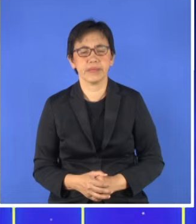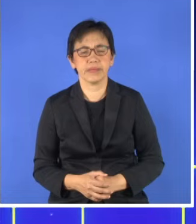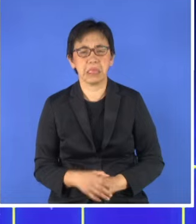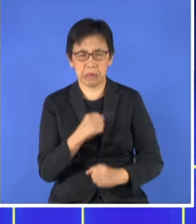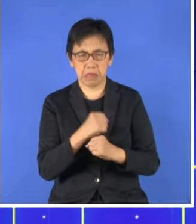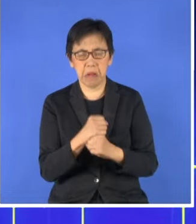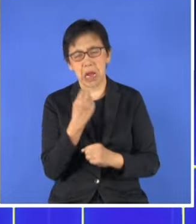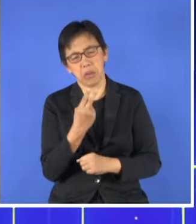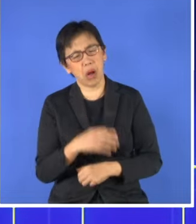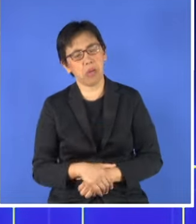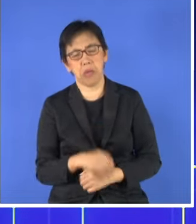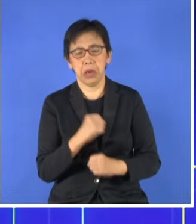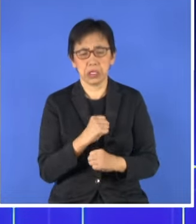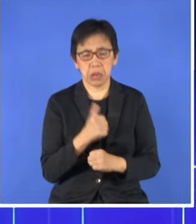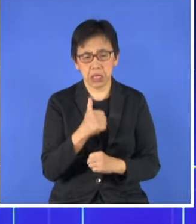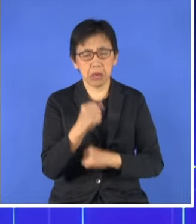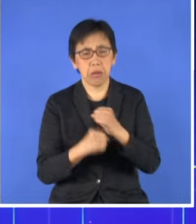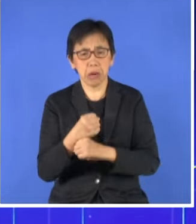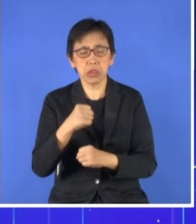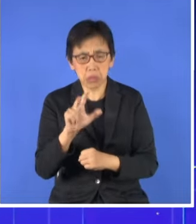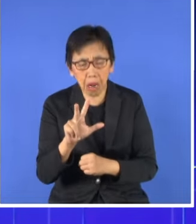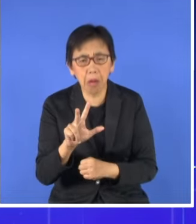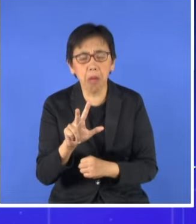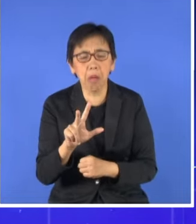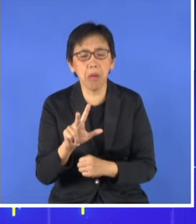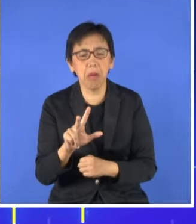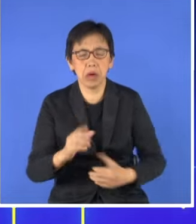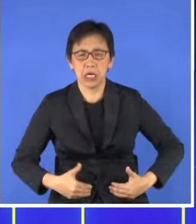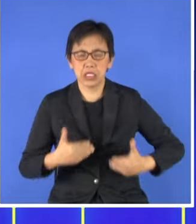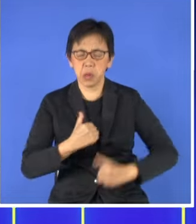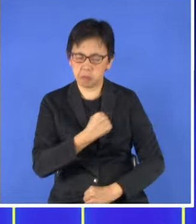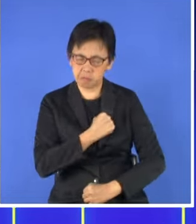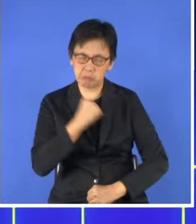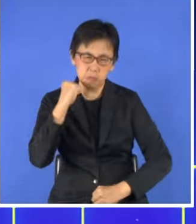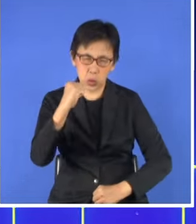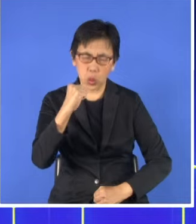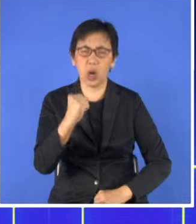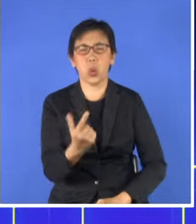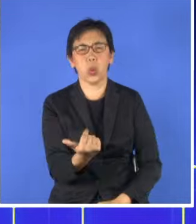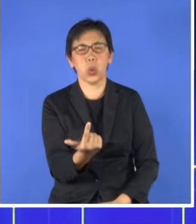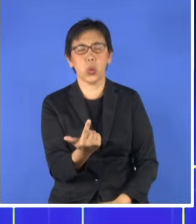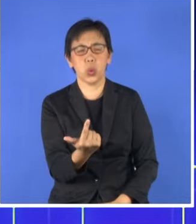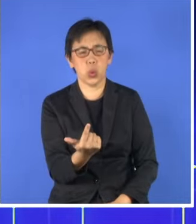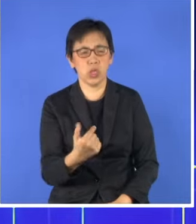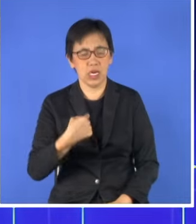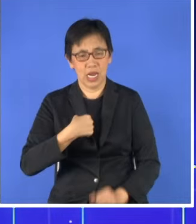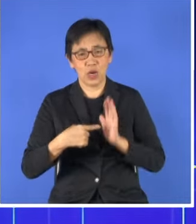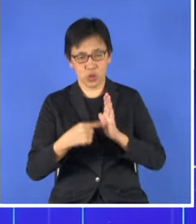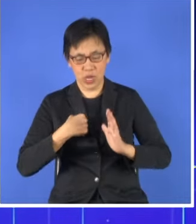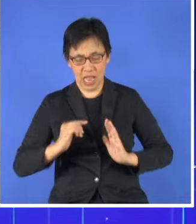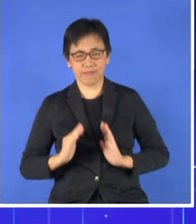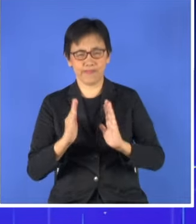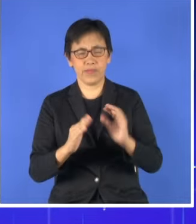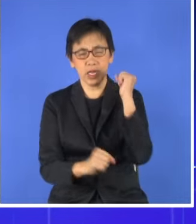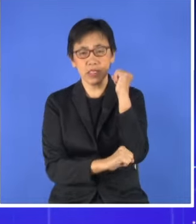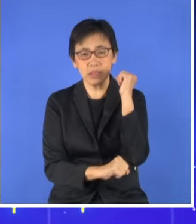งานนะเค่แนะ 13ขวบเองสู้เข้าไปน้องเอ้ยอเออเอาตัวอย่างรุ้งเนี่ยอ่ายงความจน